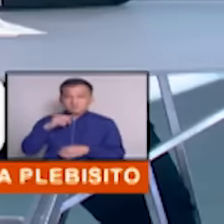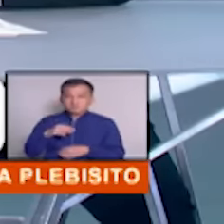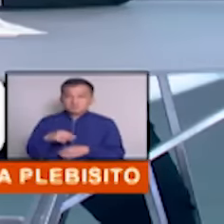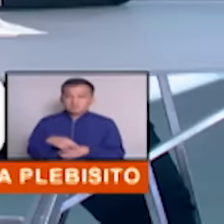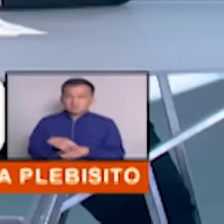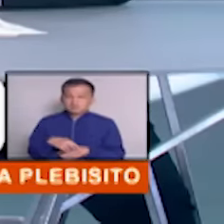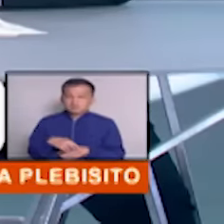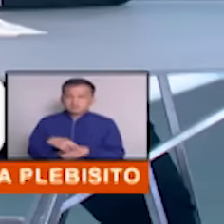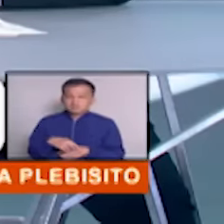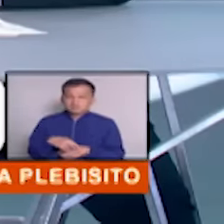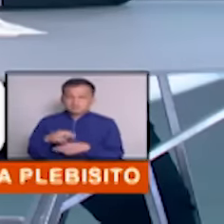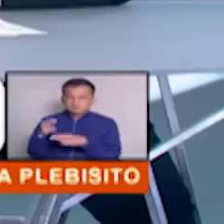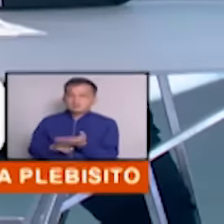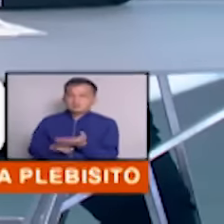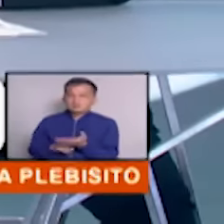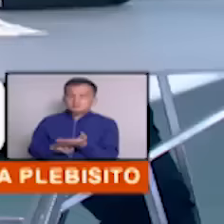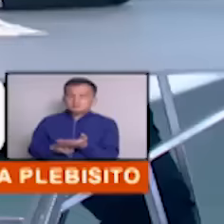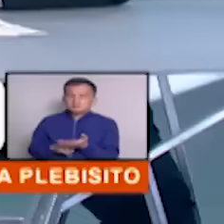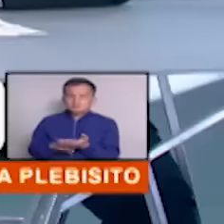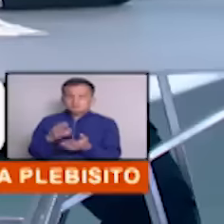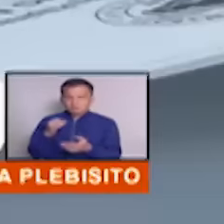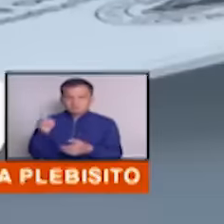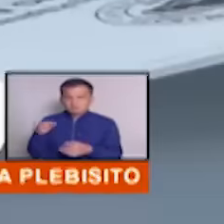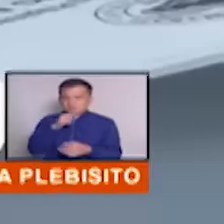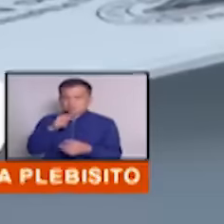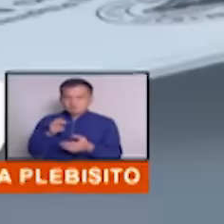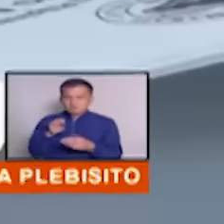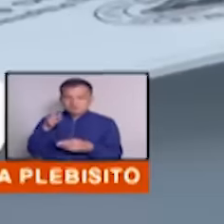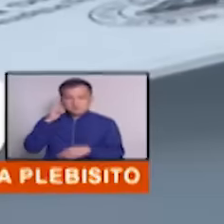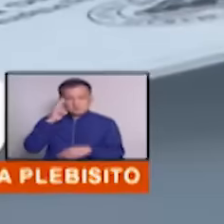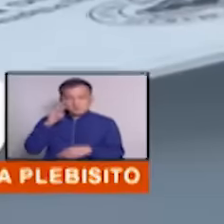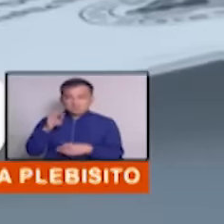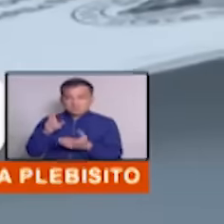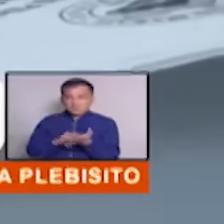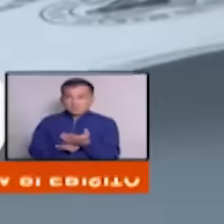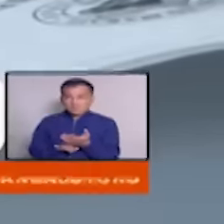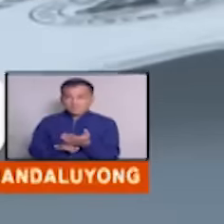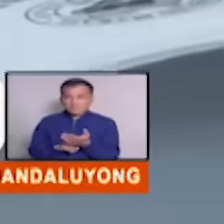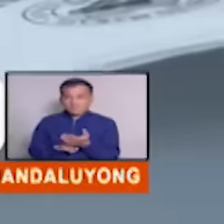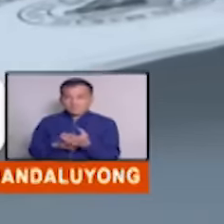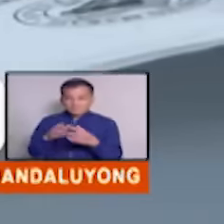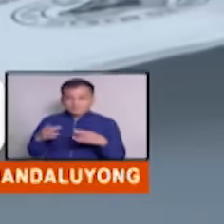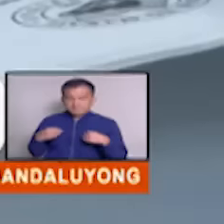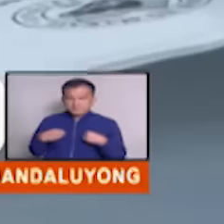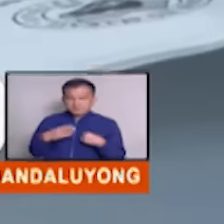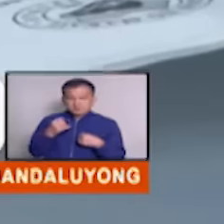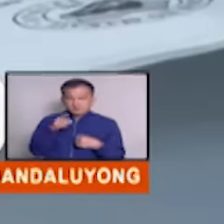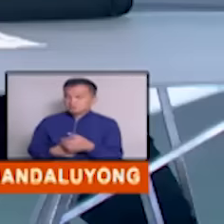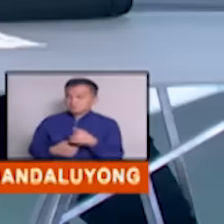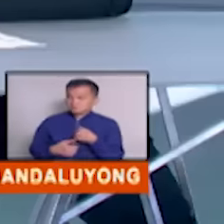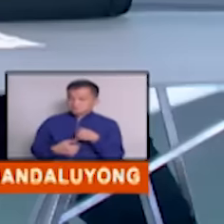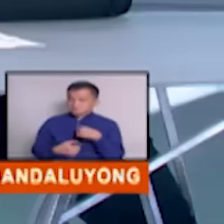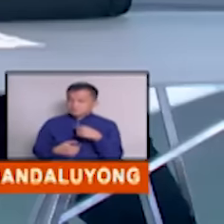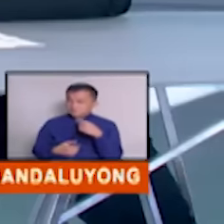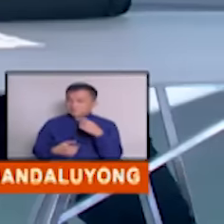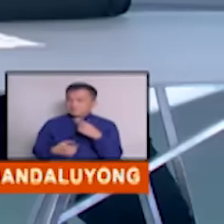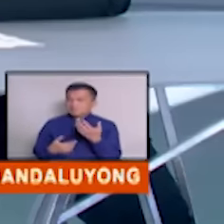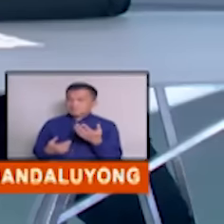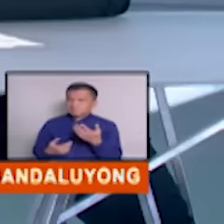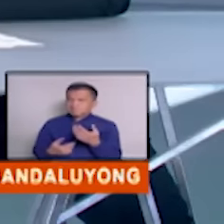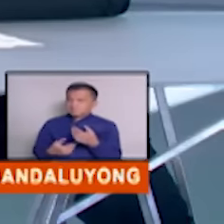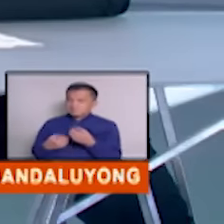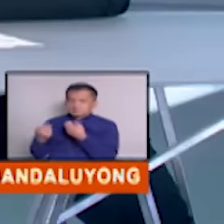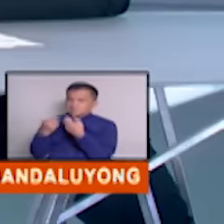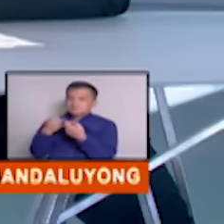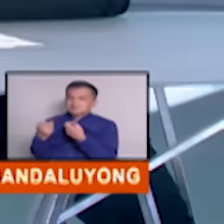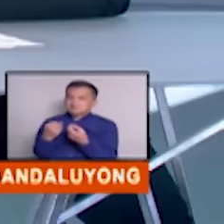yung nakasignatory po. Ba't hindi na siya pumirma? Itong si Raymond na lang ang pumirma sa pag-receive ng fire truck. Ba't kinakailang ikaw pa? Sir, hindi talaga nila